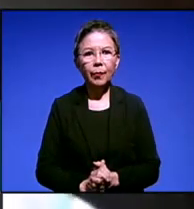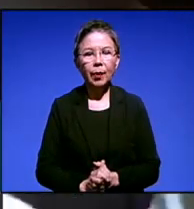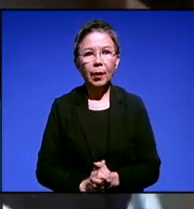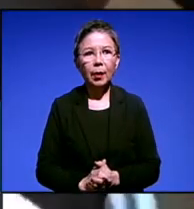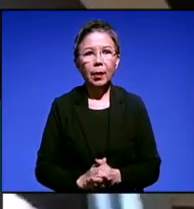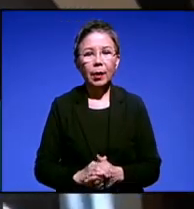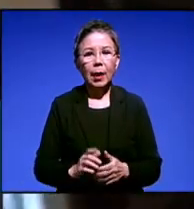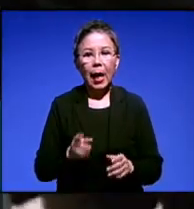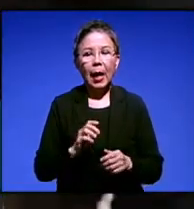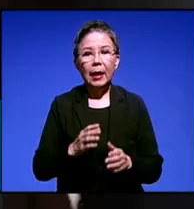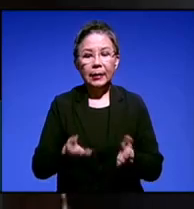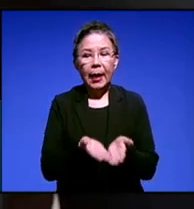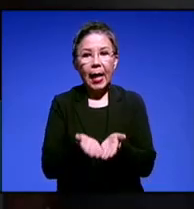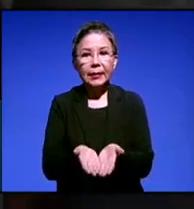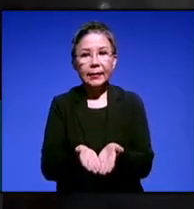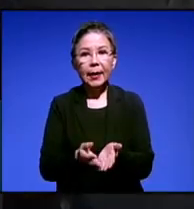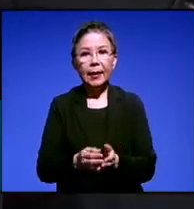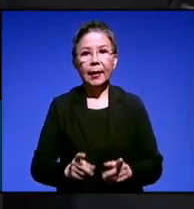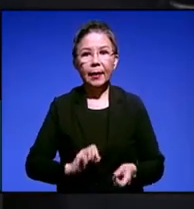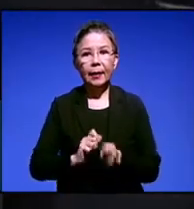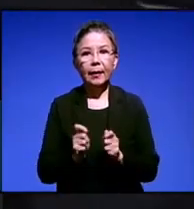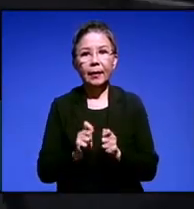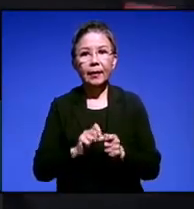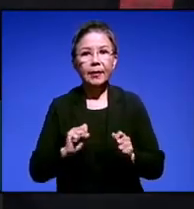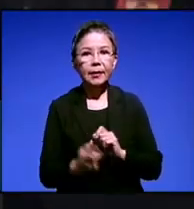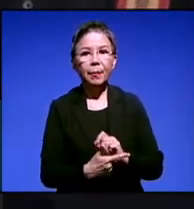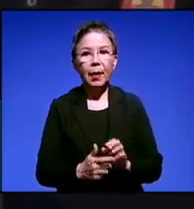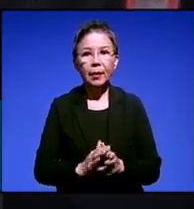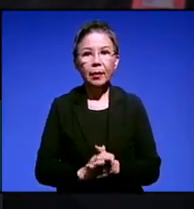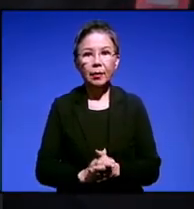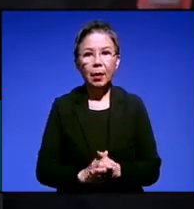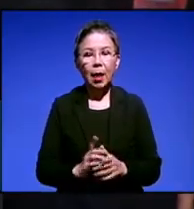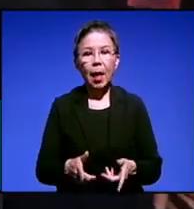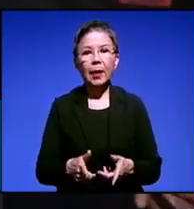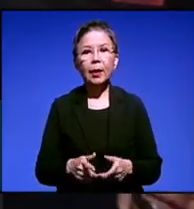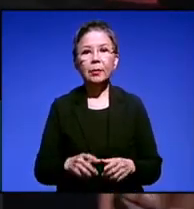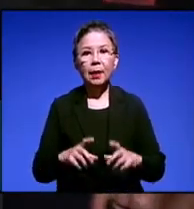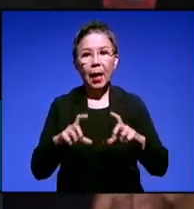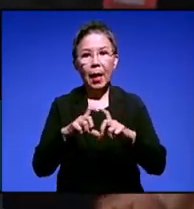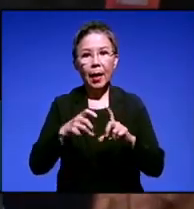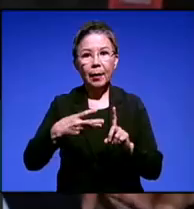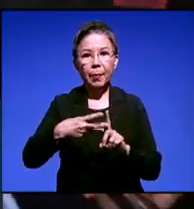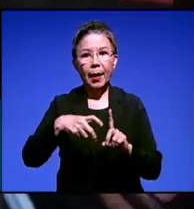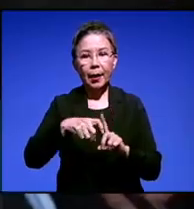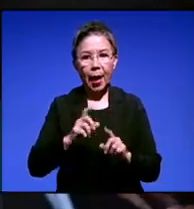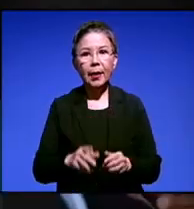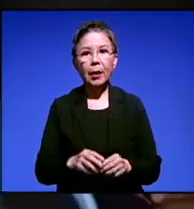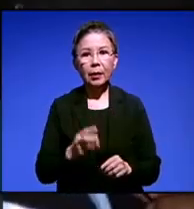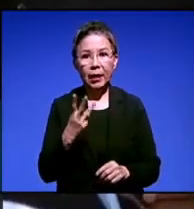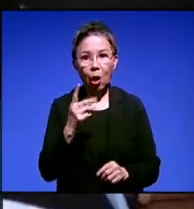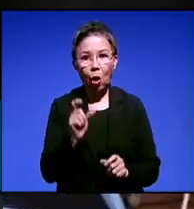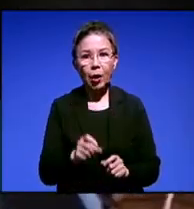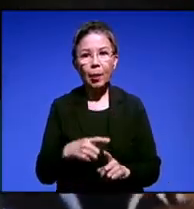Hasil rapid test, ya, kemudian kondisi karantina. Ya. Bupati, informasinya ada 3 orang